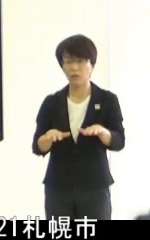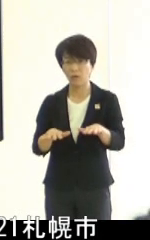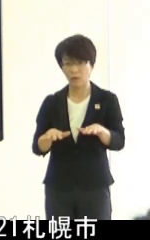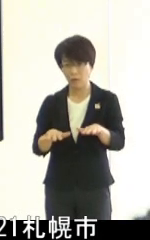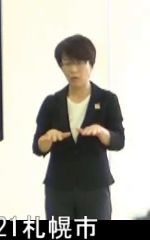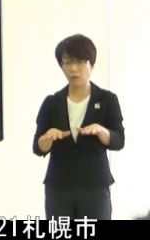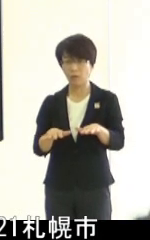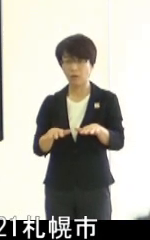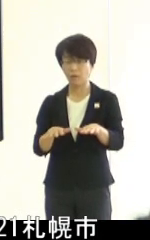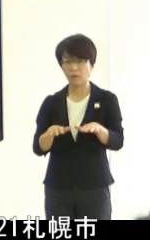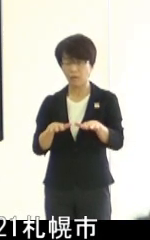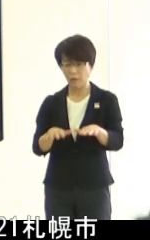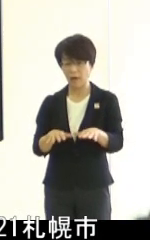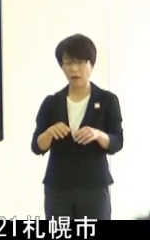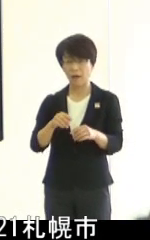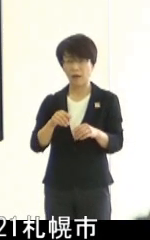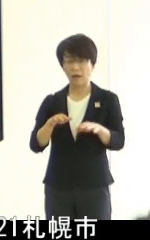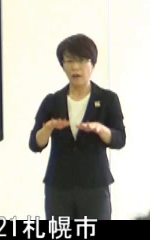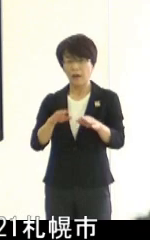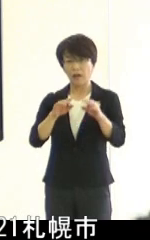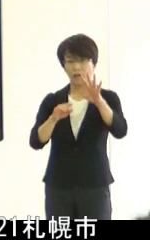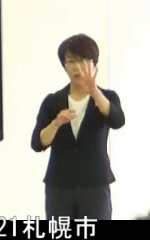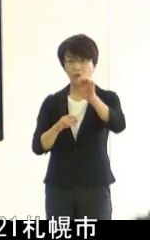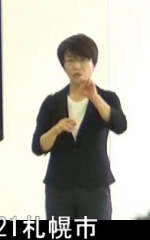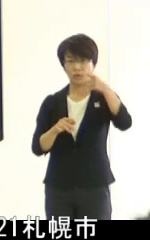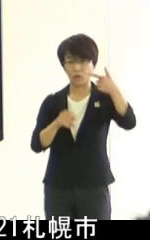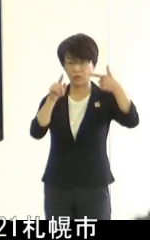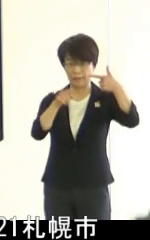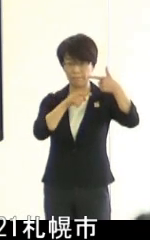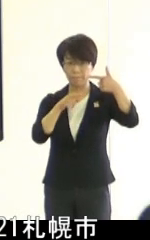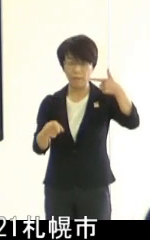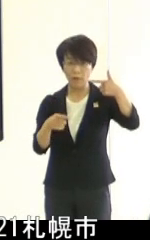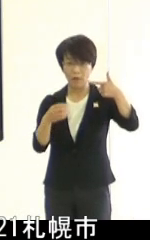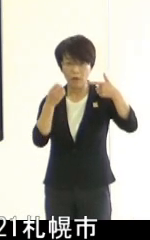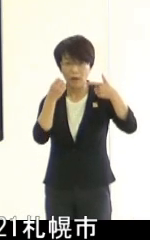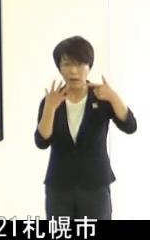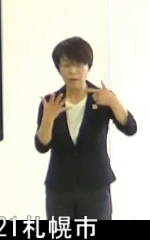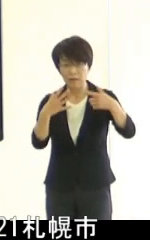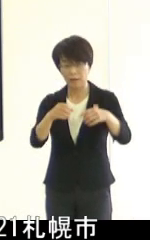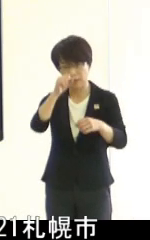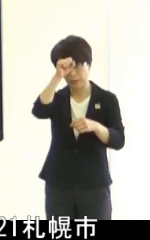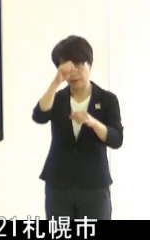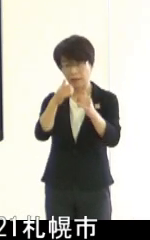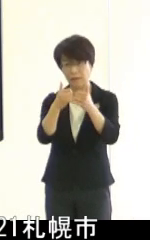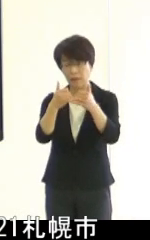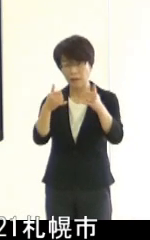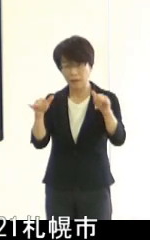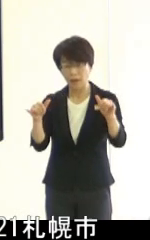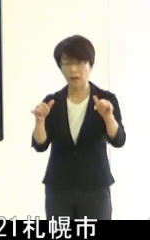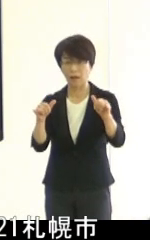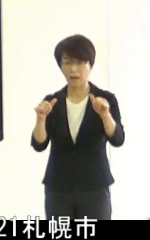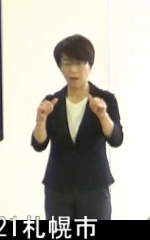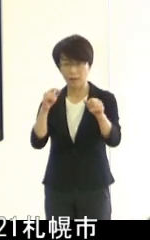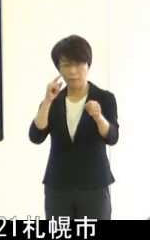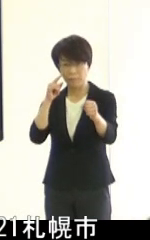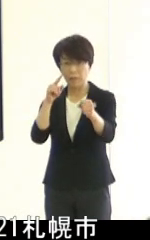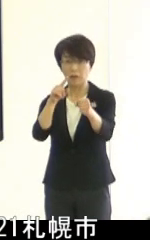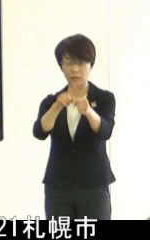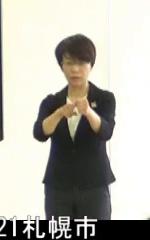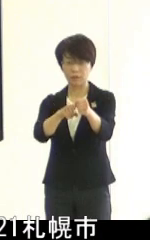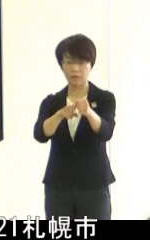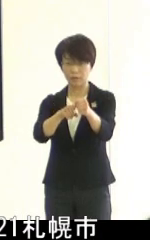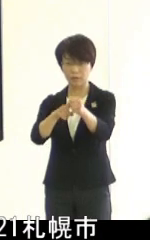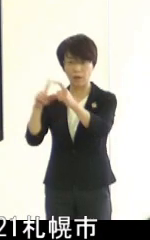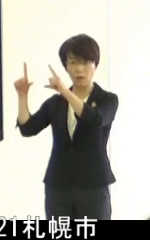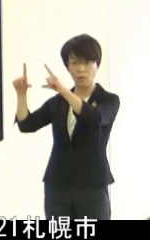現地でで46人の新たな感染者が確認されたという報告がござい